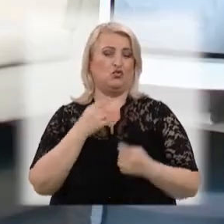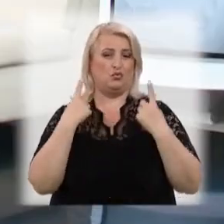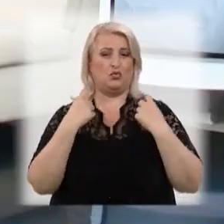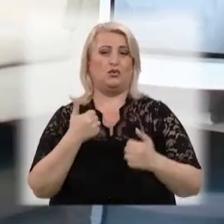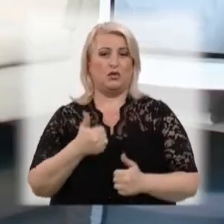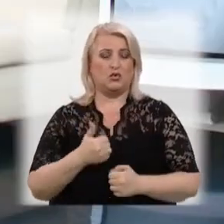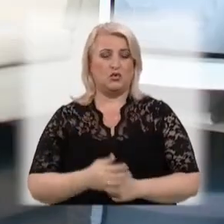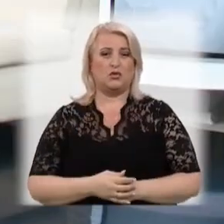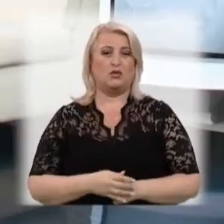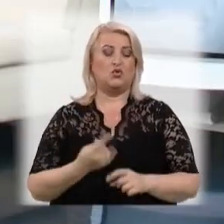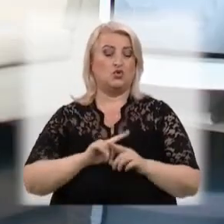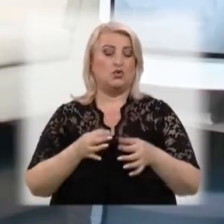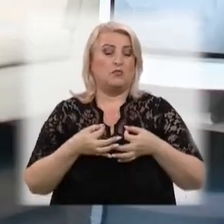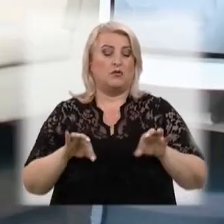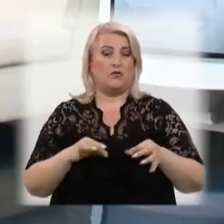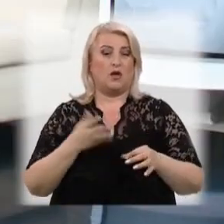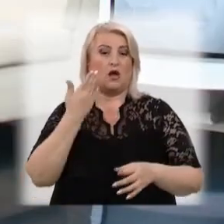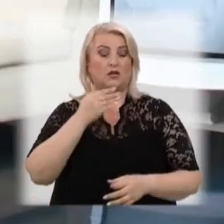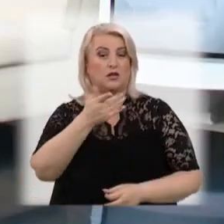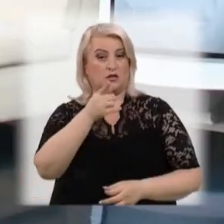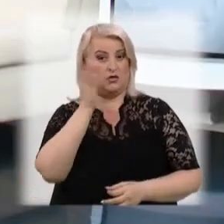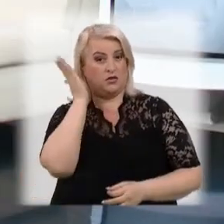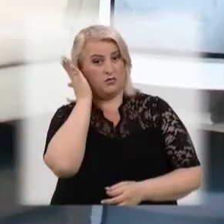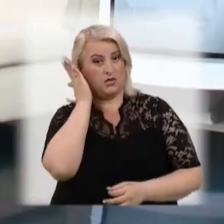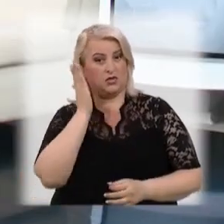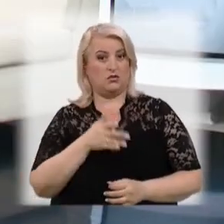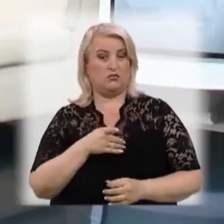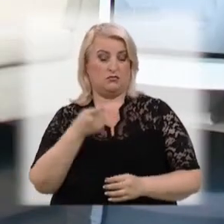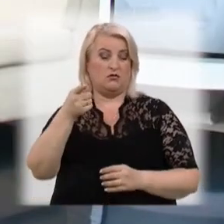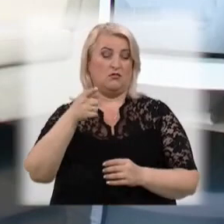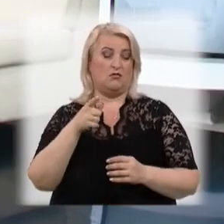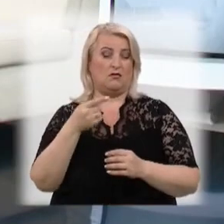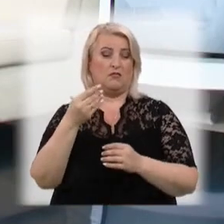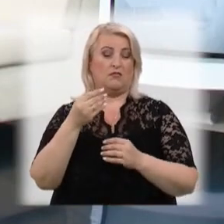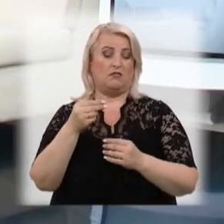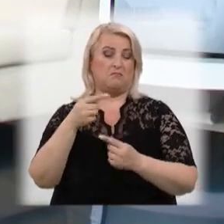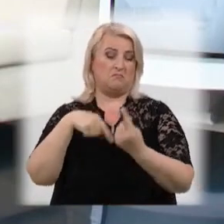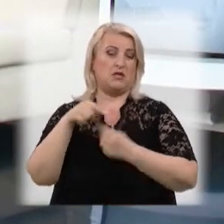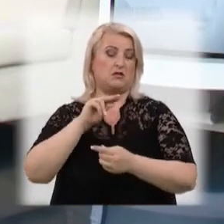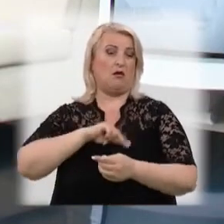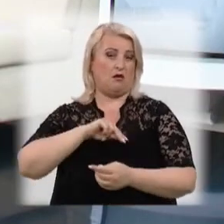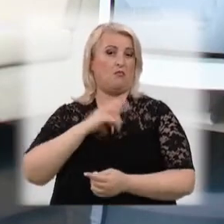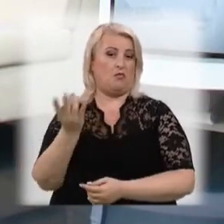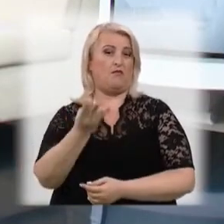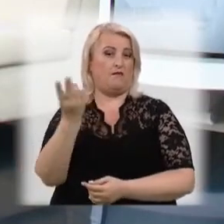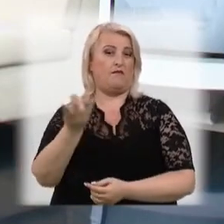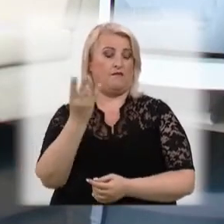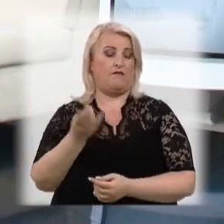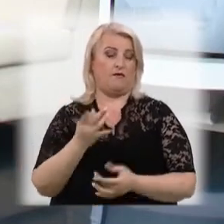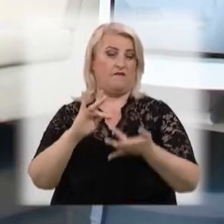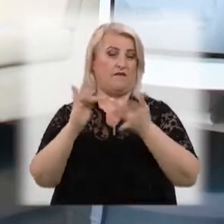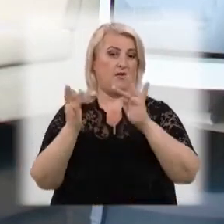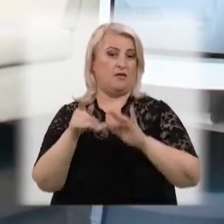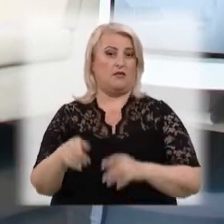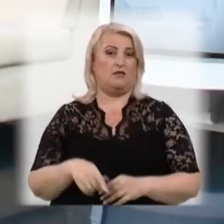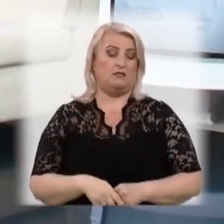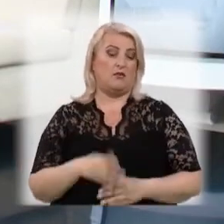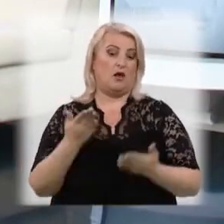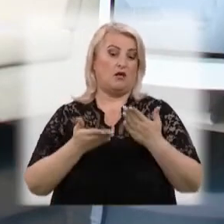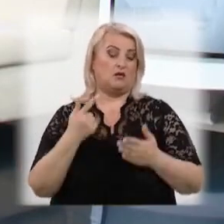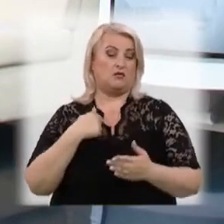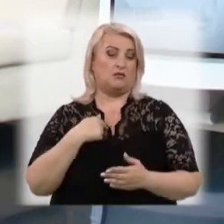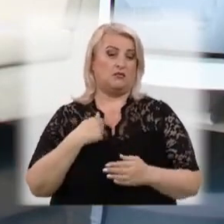foaie nu este atunci când tu dormi business tău lucrează în online în online și atunci înseamnă că dacă eu stau seara